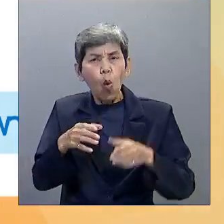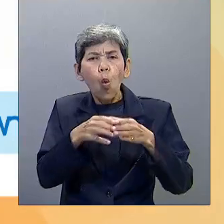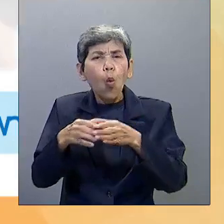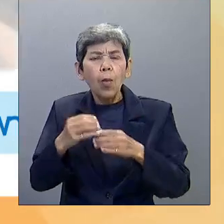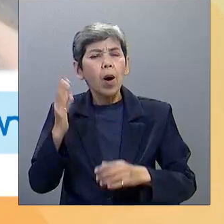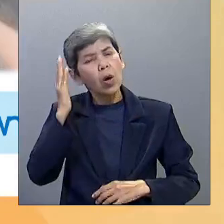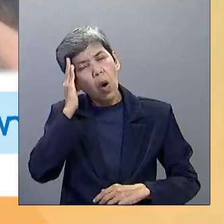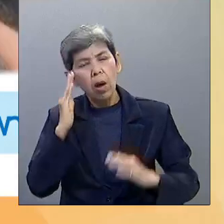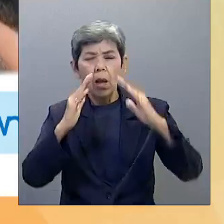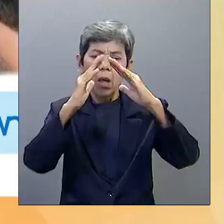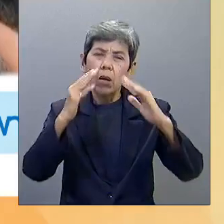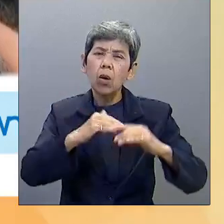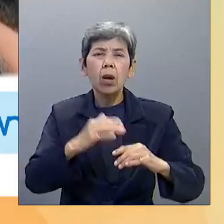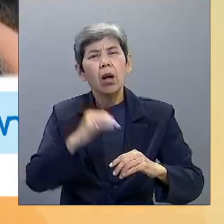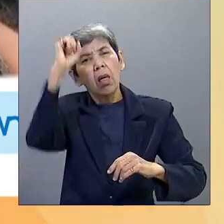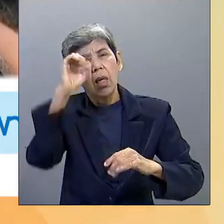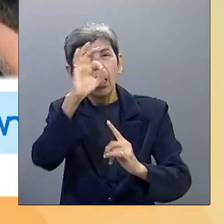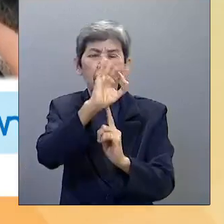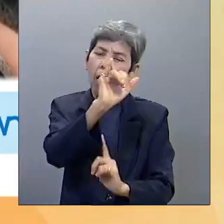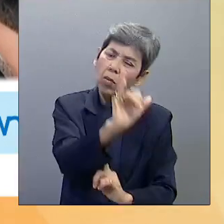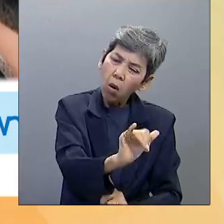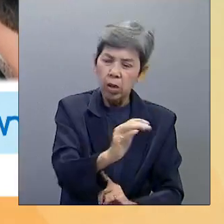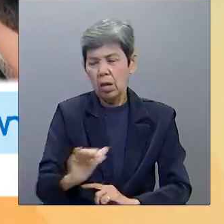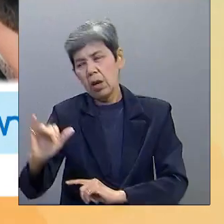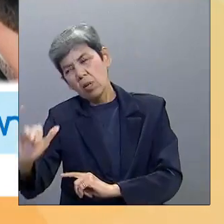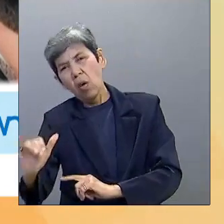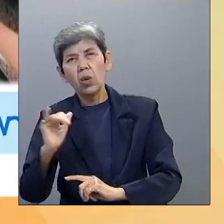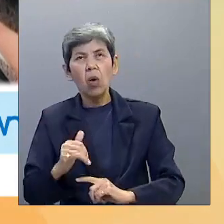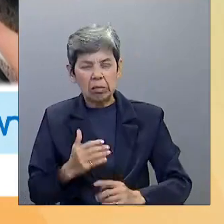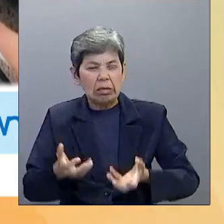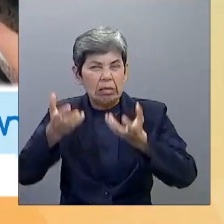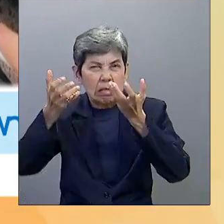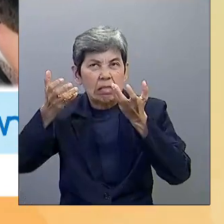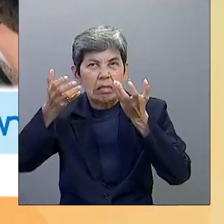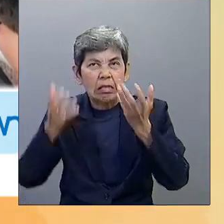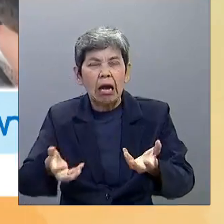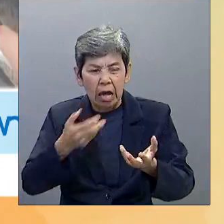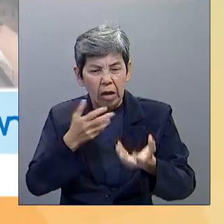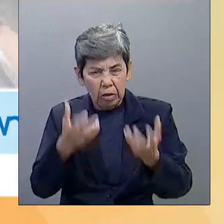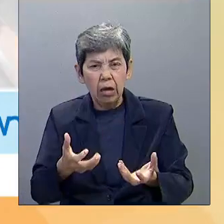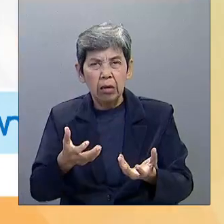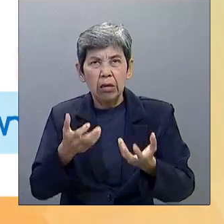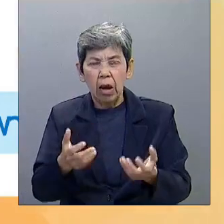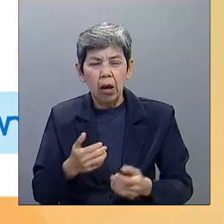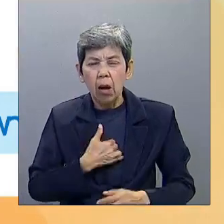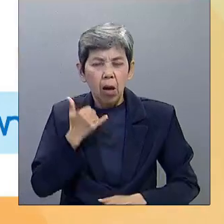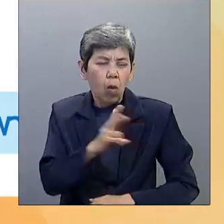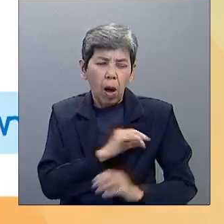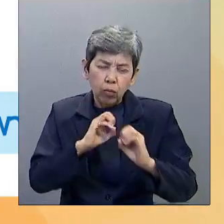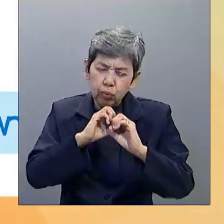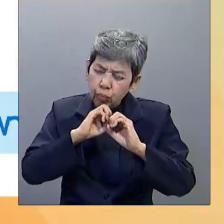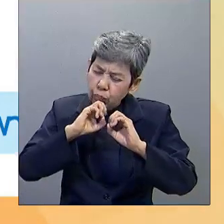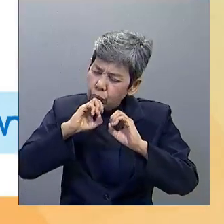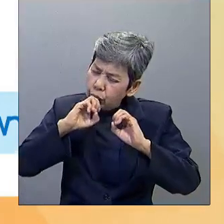ยู่ข้างถนนเนี่ยก็จะเป็นกลุ่มที่เป็นเหมือนเป็นหนักแล้วเหมือนอารมณ์แบบว่าเป็นเล็กๆน้อยๆแล้วไม่ได้ไปโรงพยาบาลมันทำ